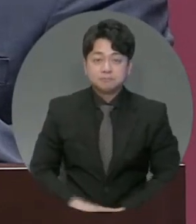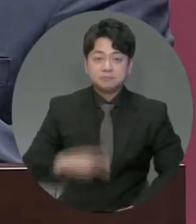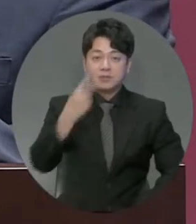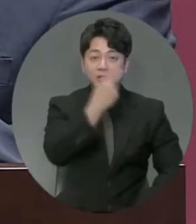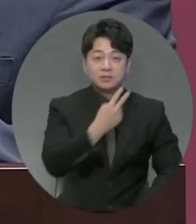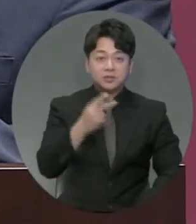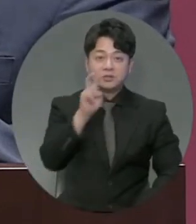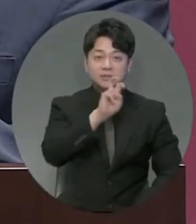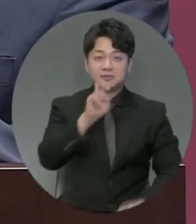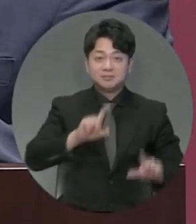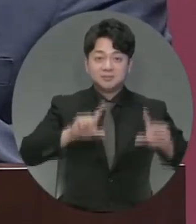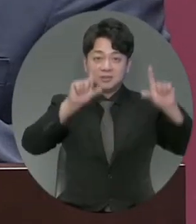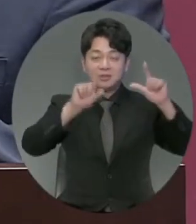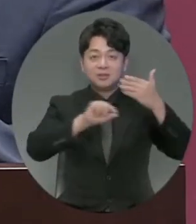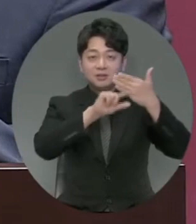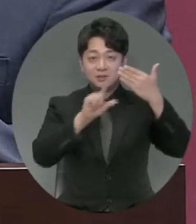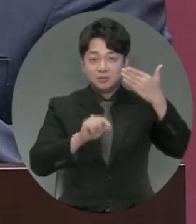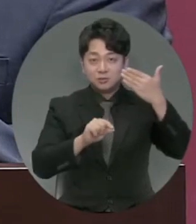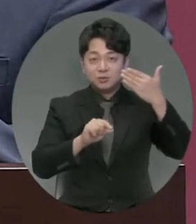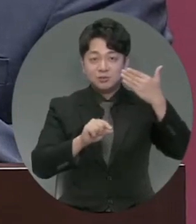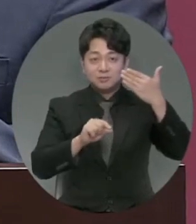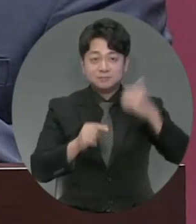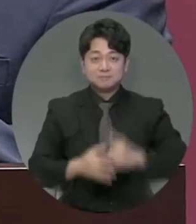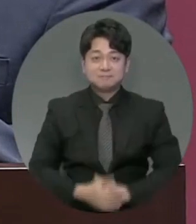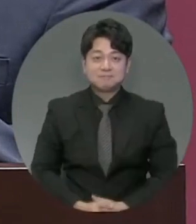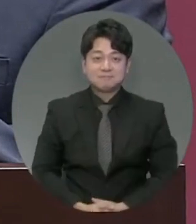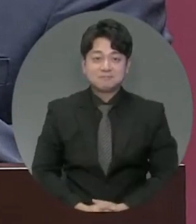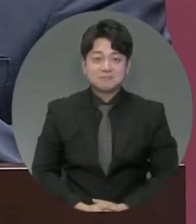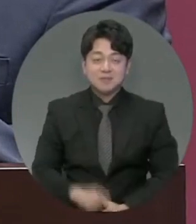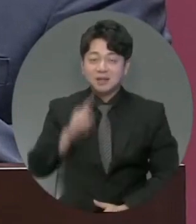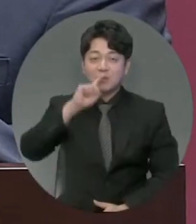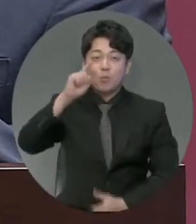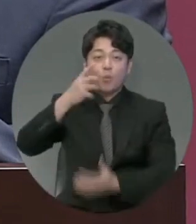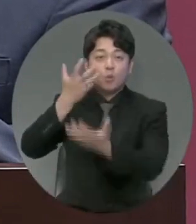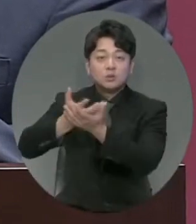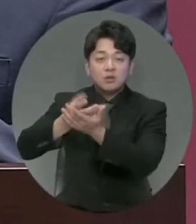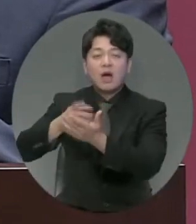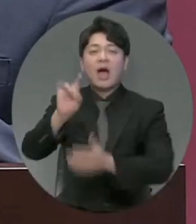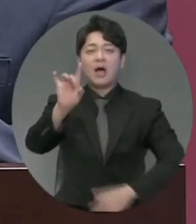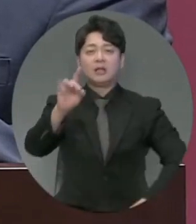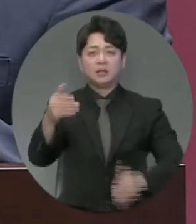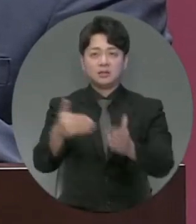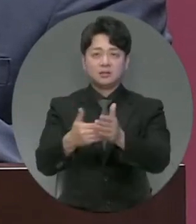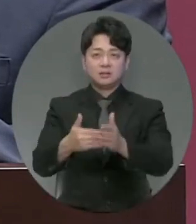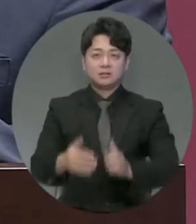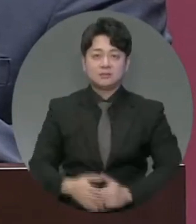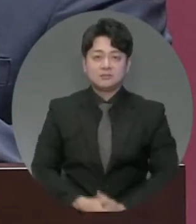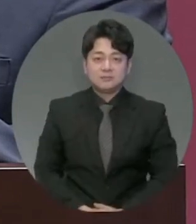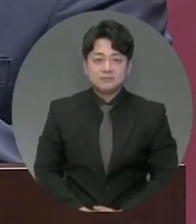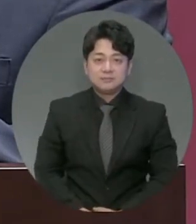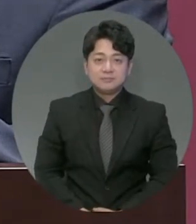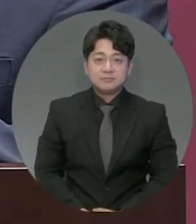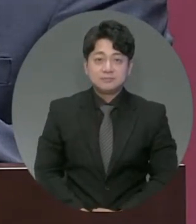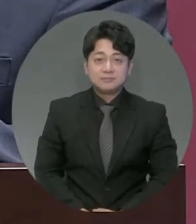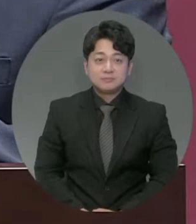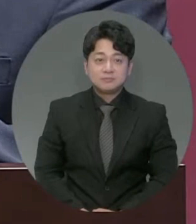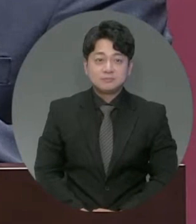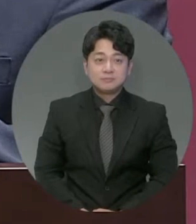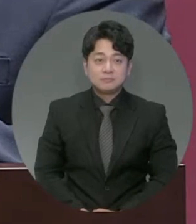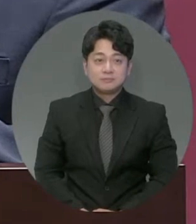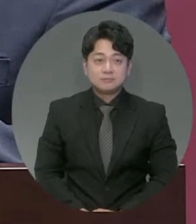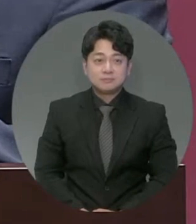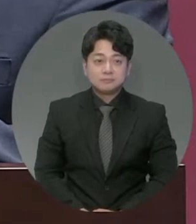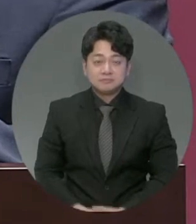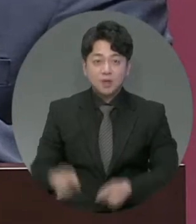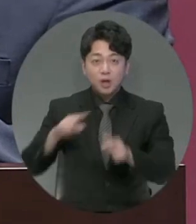2020년 9월 24일 정보 판단서 여기에 대해서 딱 한 건입니다. 정보 판단이라고 하는 것은 우리가 북한에 대한 적에 대한 판단을 우리가